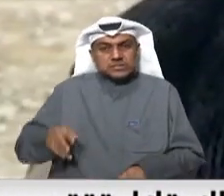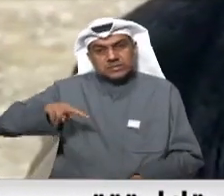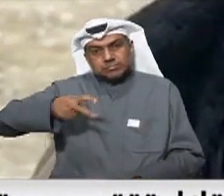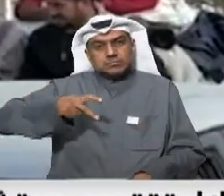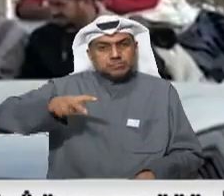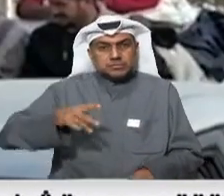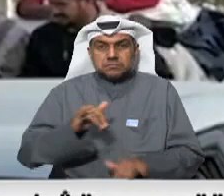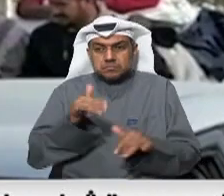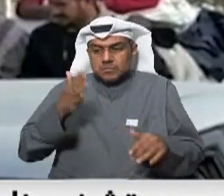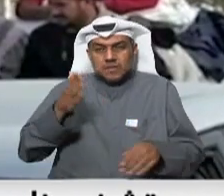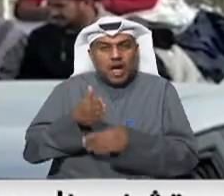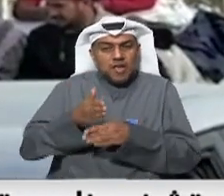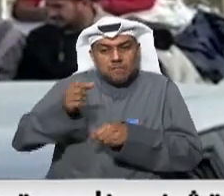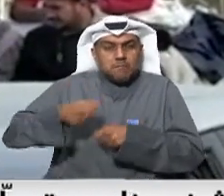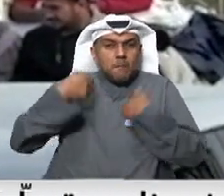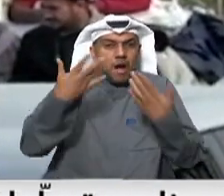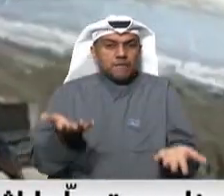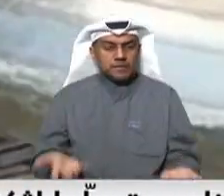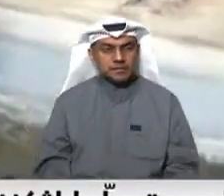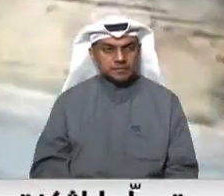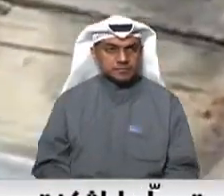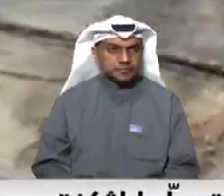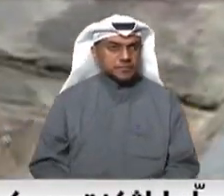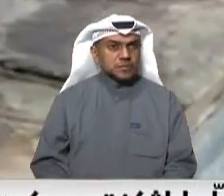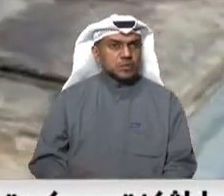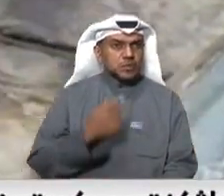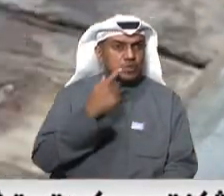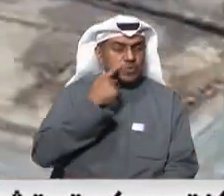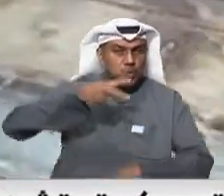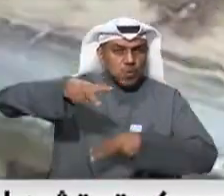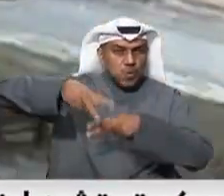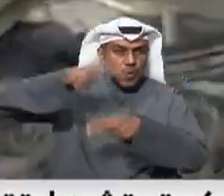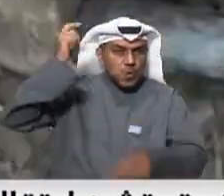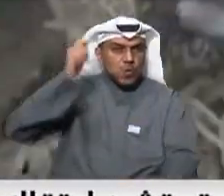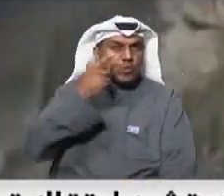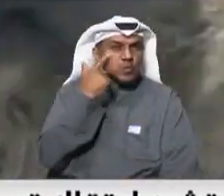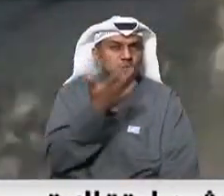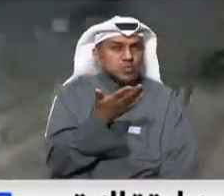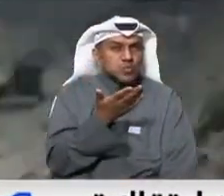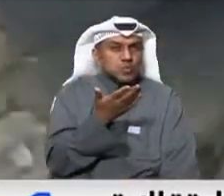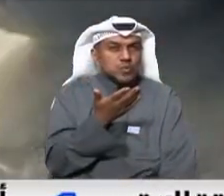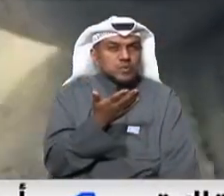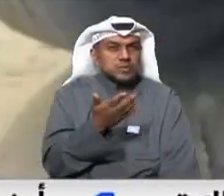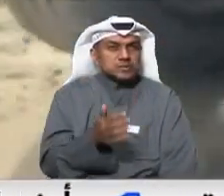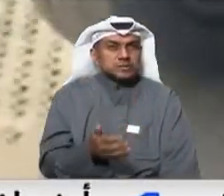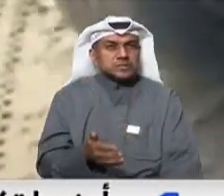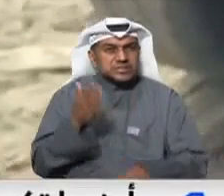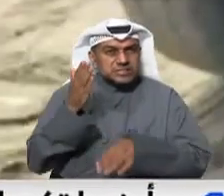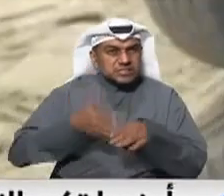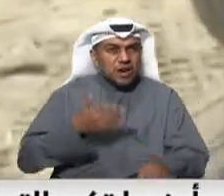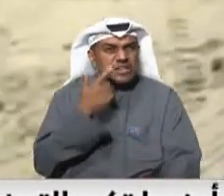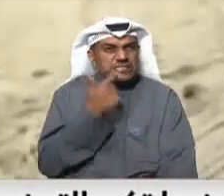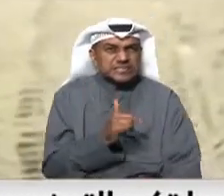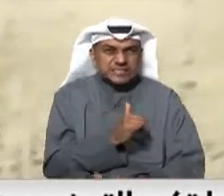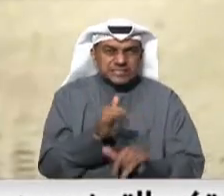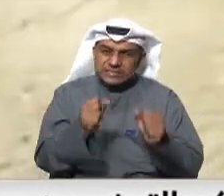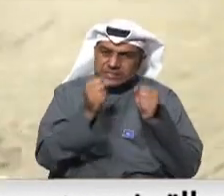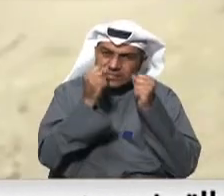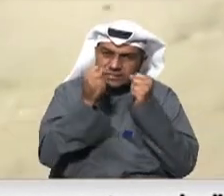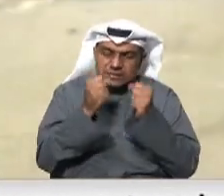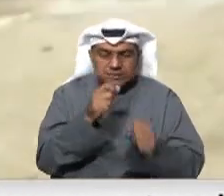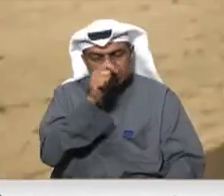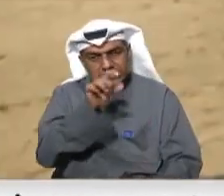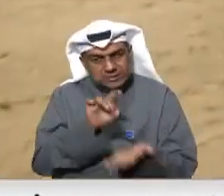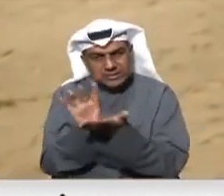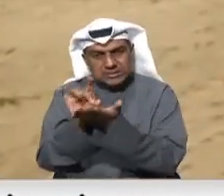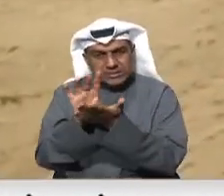شبهات بعض. قوات الاحتلال الإسرائيلي تجبر المرضى والطواقم الطبية ومن تبقى من النازحين على النزوح القسري